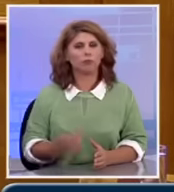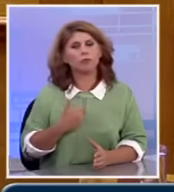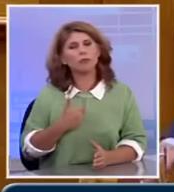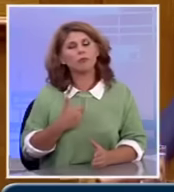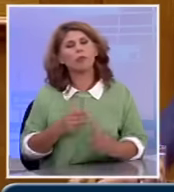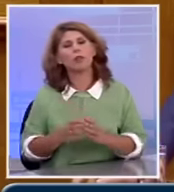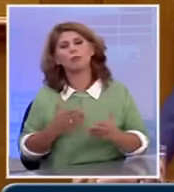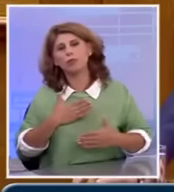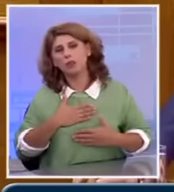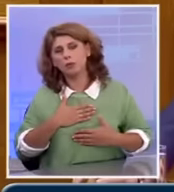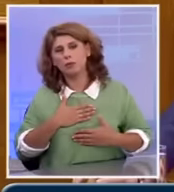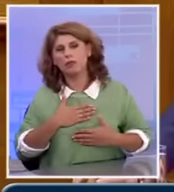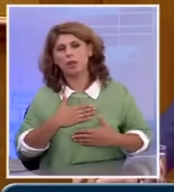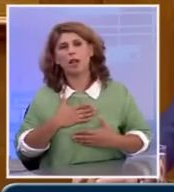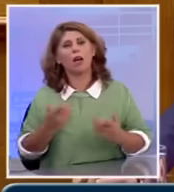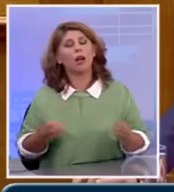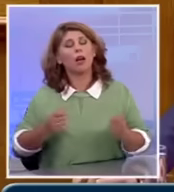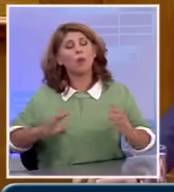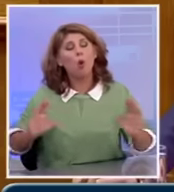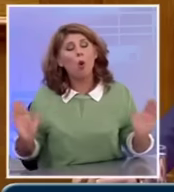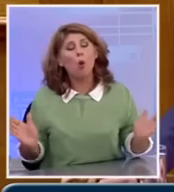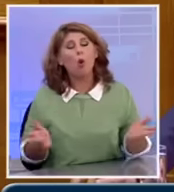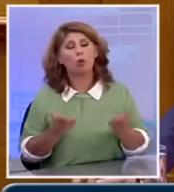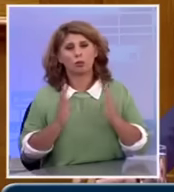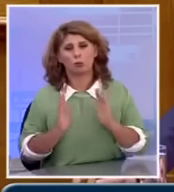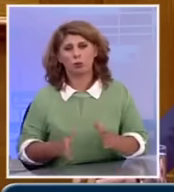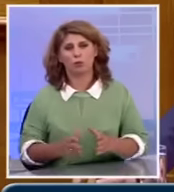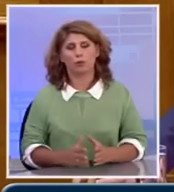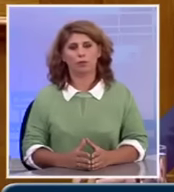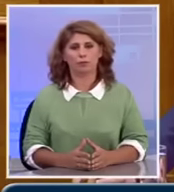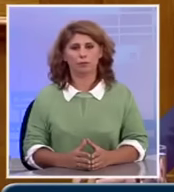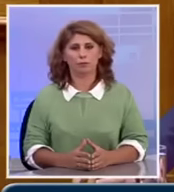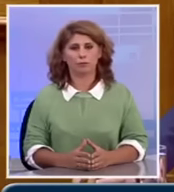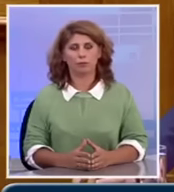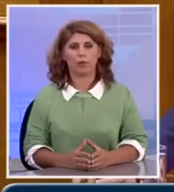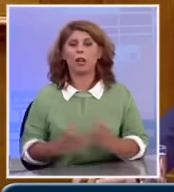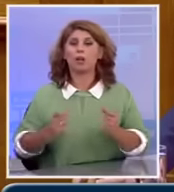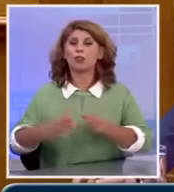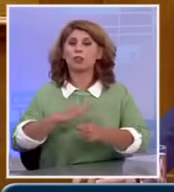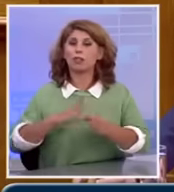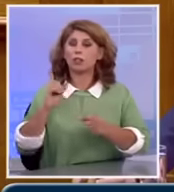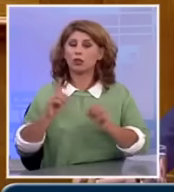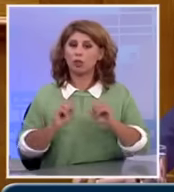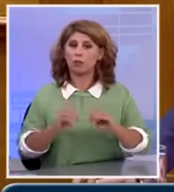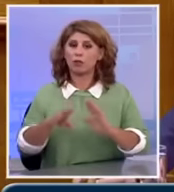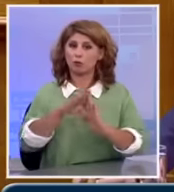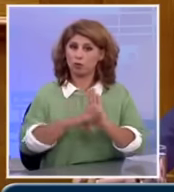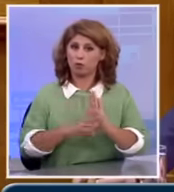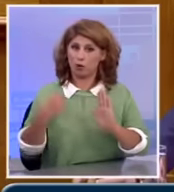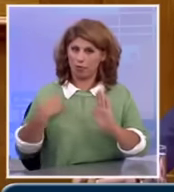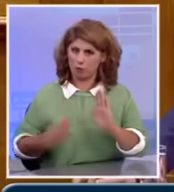πλευρά μας κάνουμε ότι περνάει απ το χέρι μας για να βάλλουμε τα θεμέλια ενός εκπαιδευτικού συστήματος